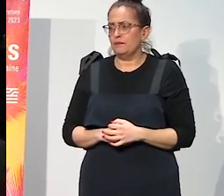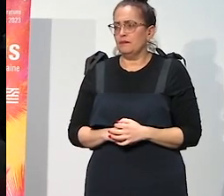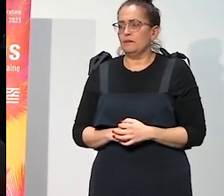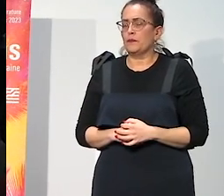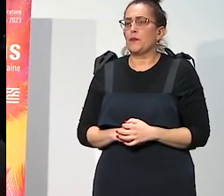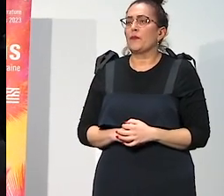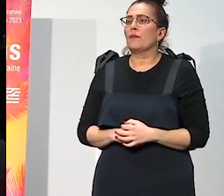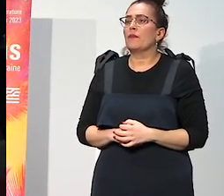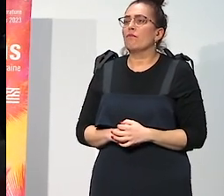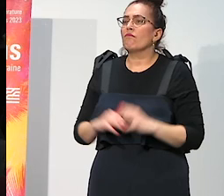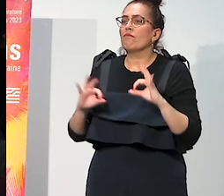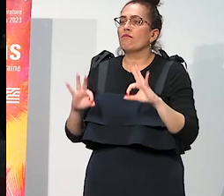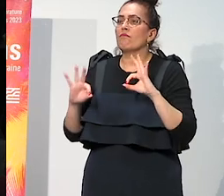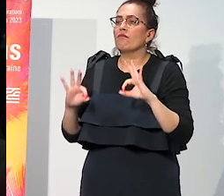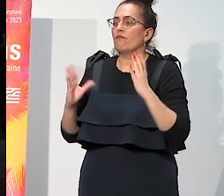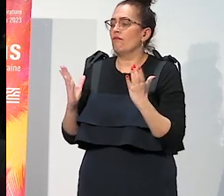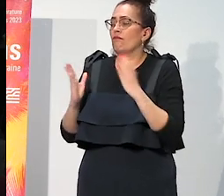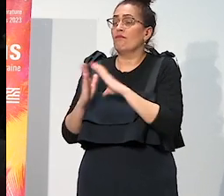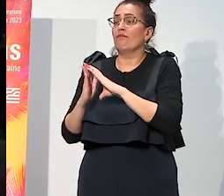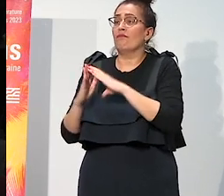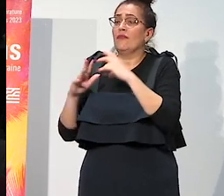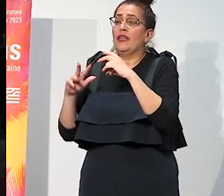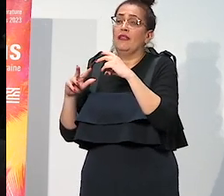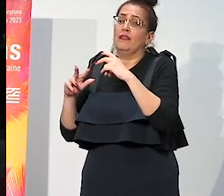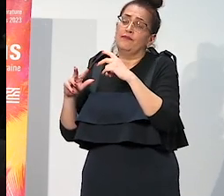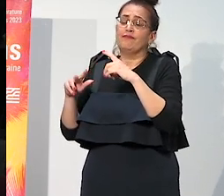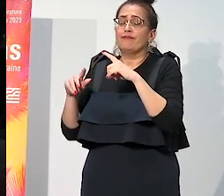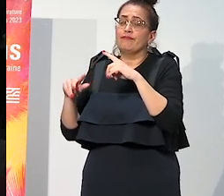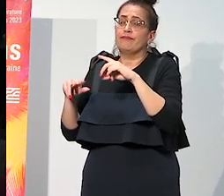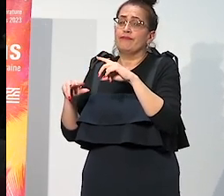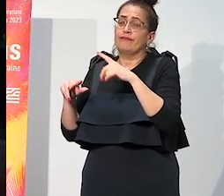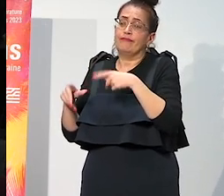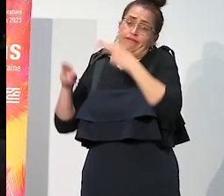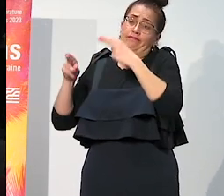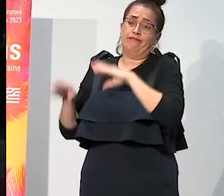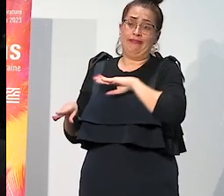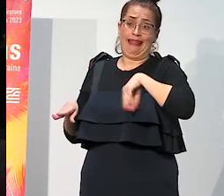sur le tout dernier chapitre. Et